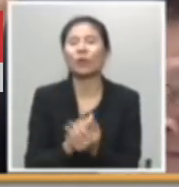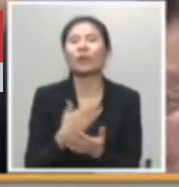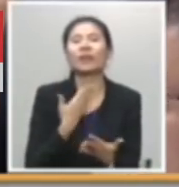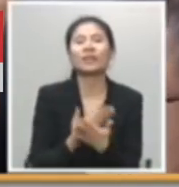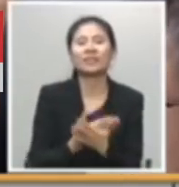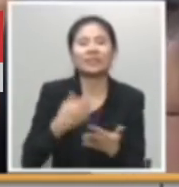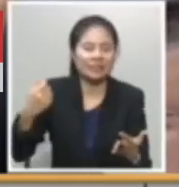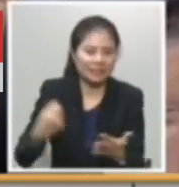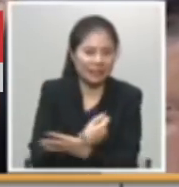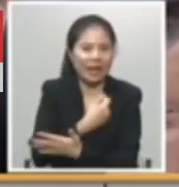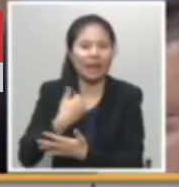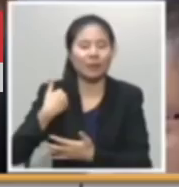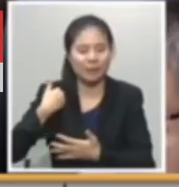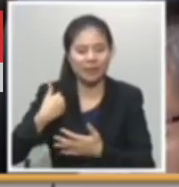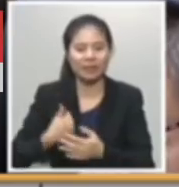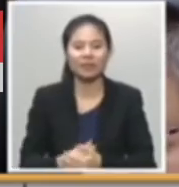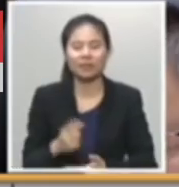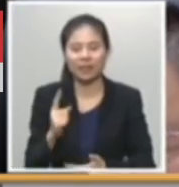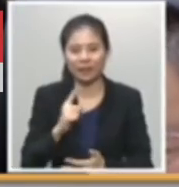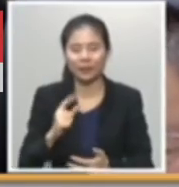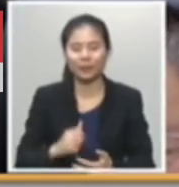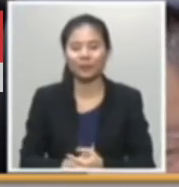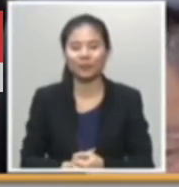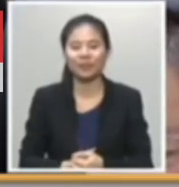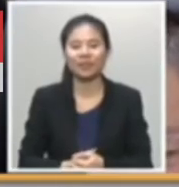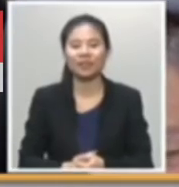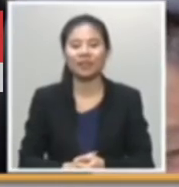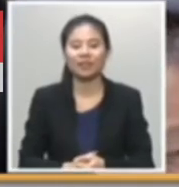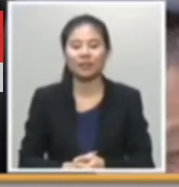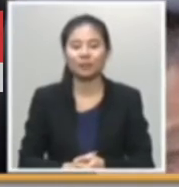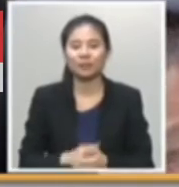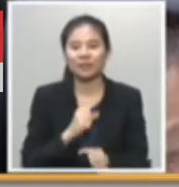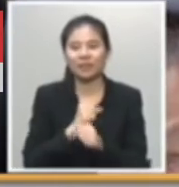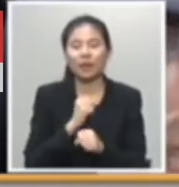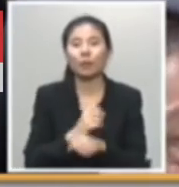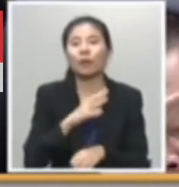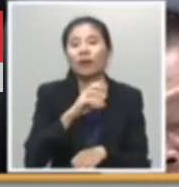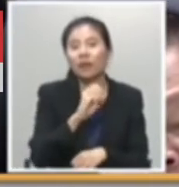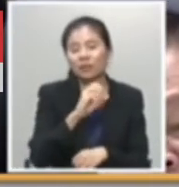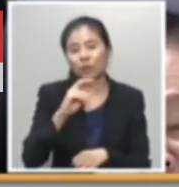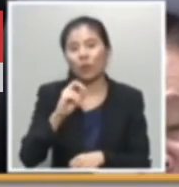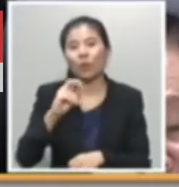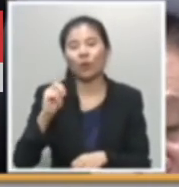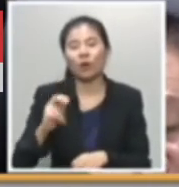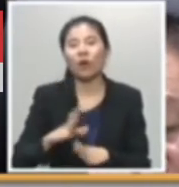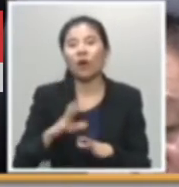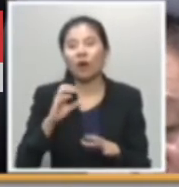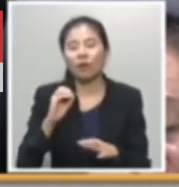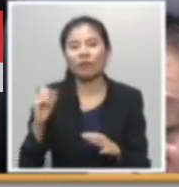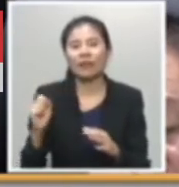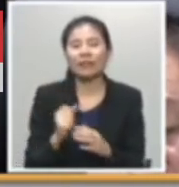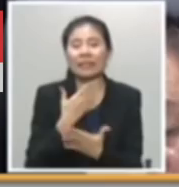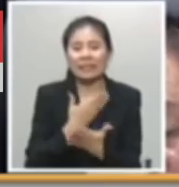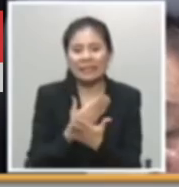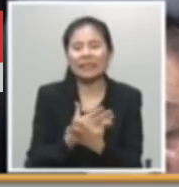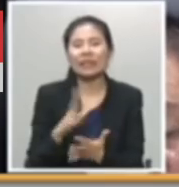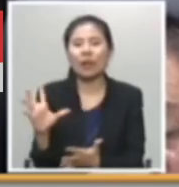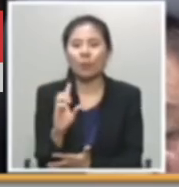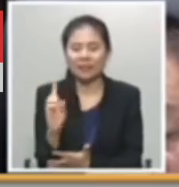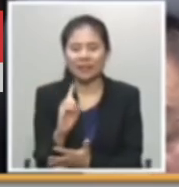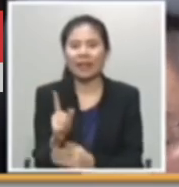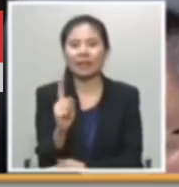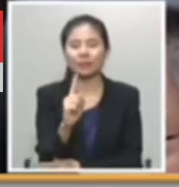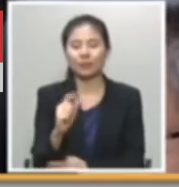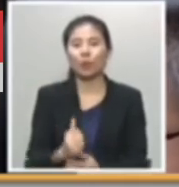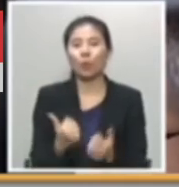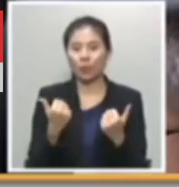องเอ้ยเสียดายท่านรู้จักคำว่า sort of fund ไหมเดี๋ยวผมจะบอกให้ว่าแหล่งที่จะหาเงินมาจากไหน